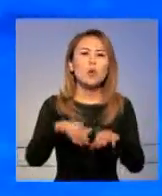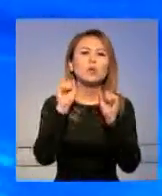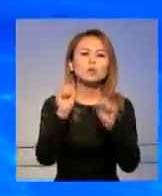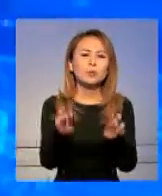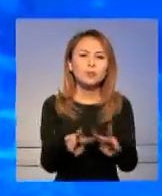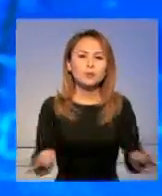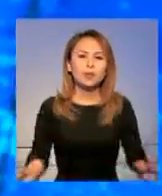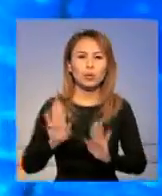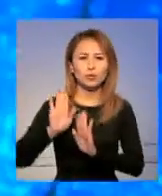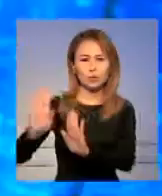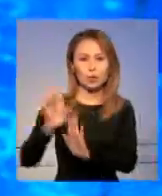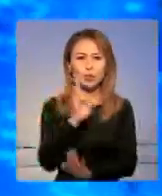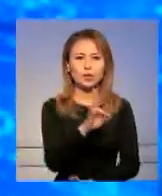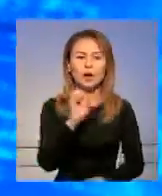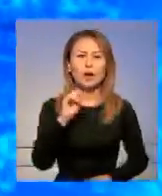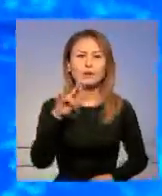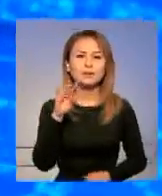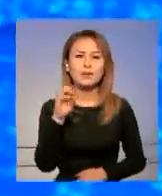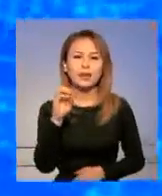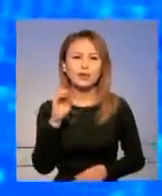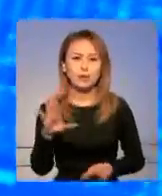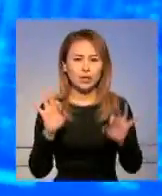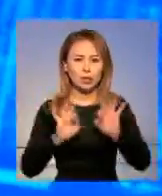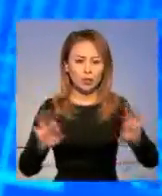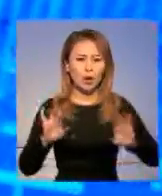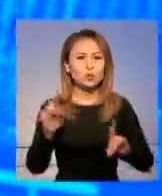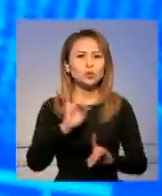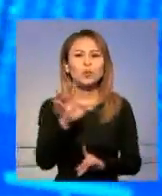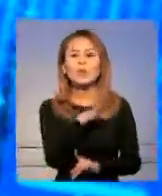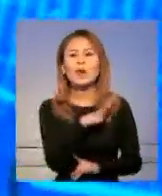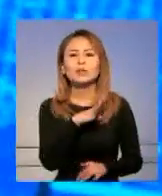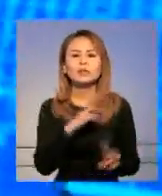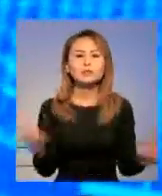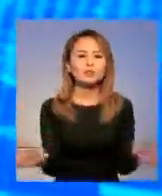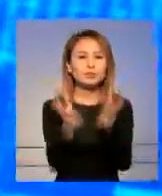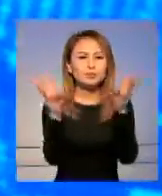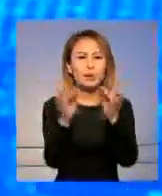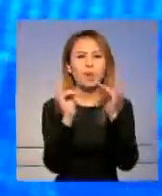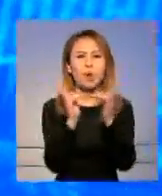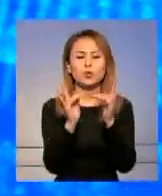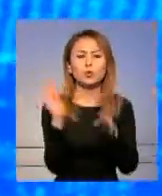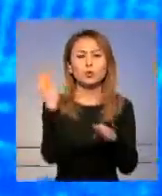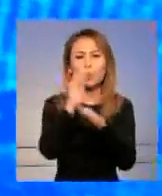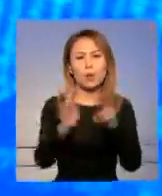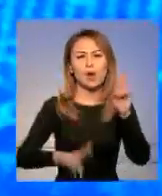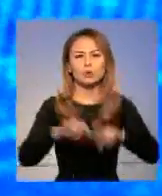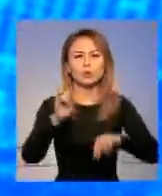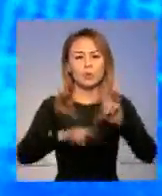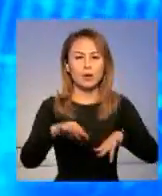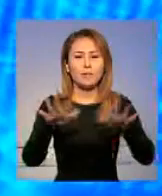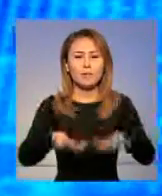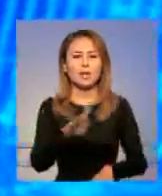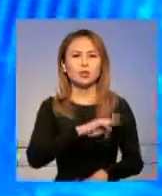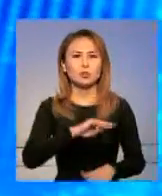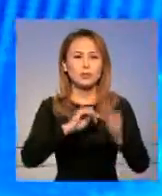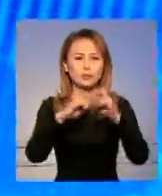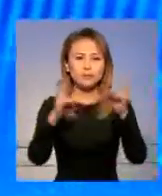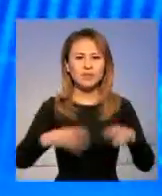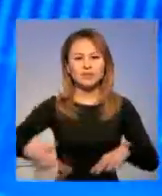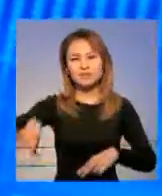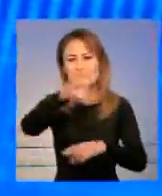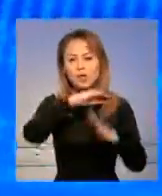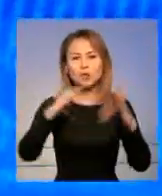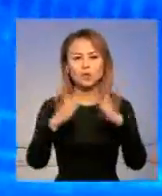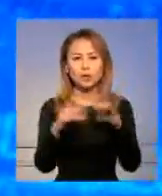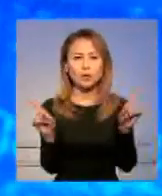қорғау министрінің орынбасары Нұржан Әлтаев мәлімдеді. Оның айтуынша, от шалған жатақханадан бөлек құрылыс жұмыстары жүріп жатқан нысандардағы барлық үйлерде